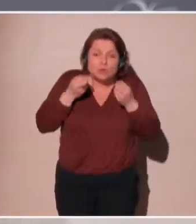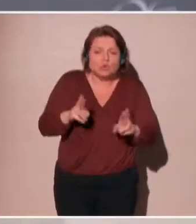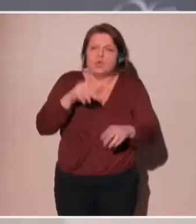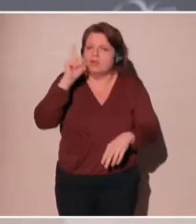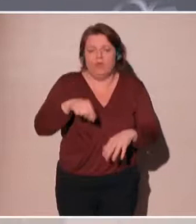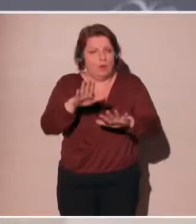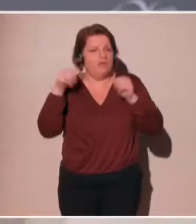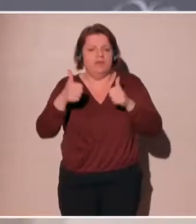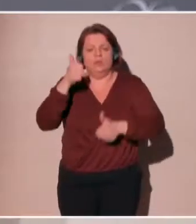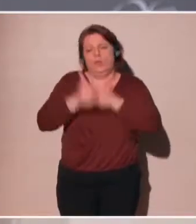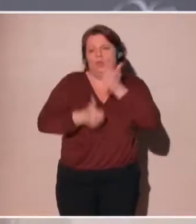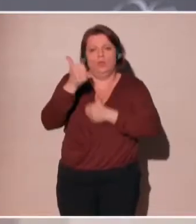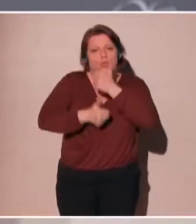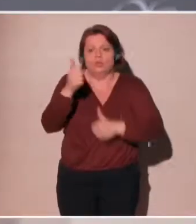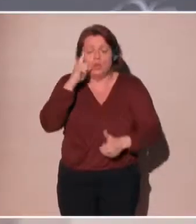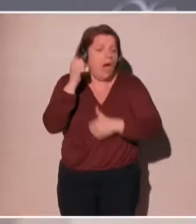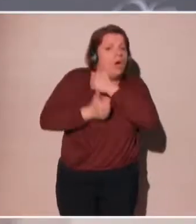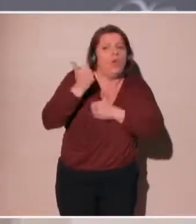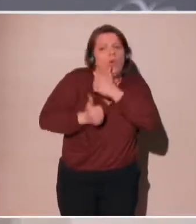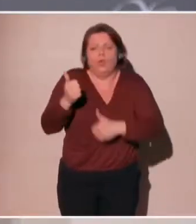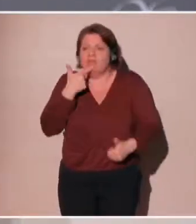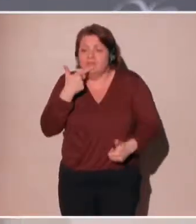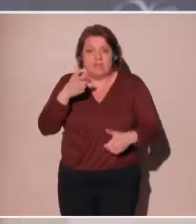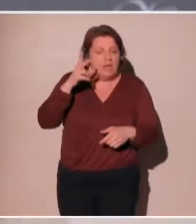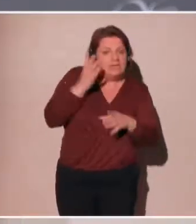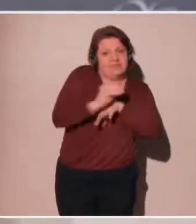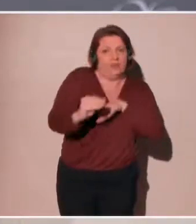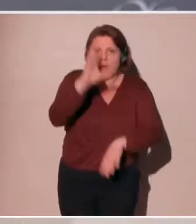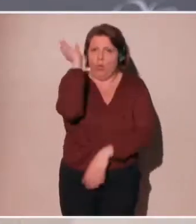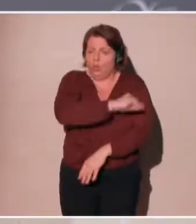course, c'est oublier la sécurité. On pense à ses intérêts nationaux avant tout.